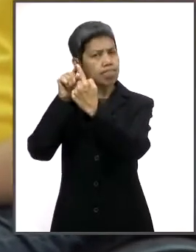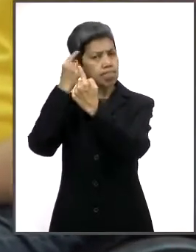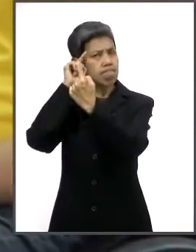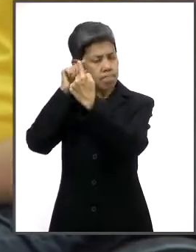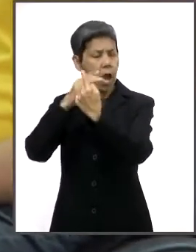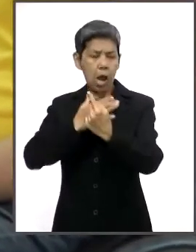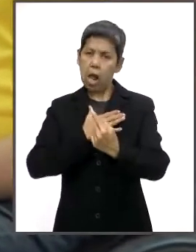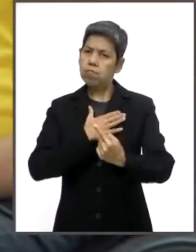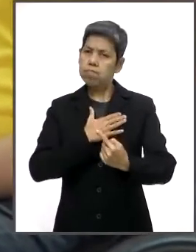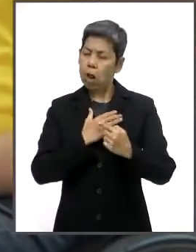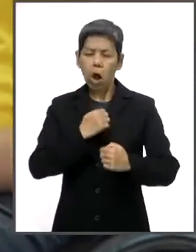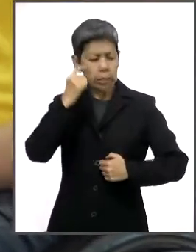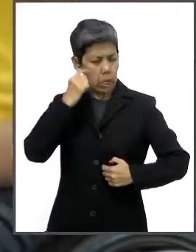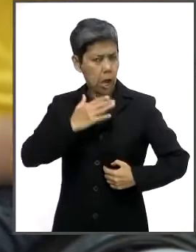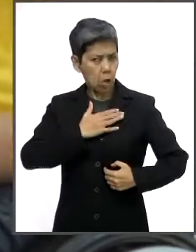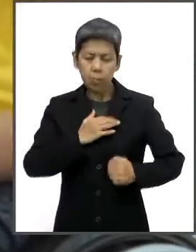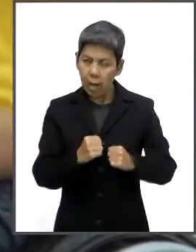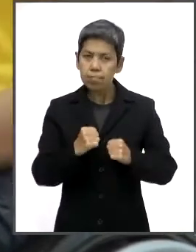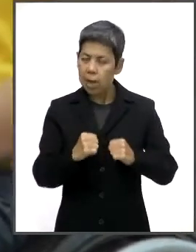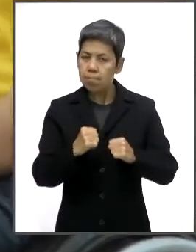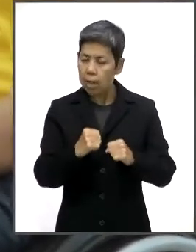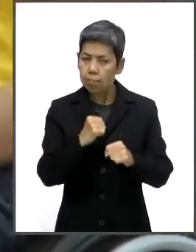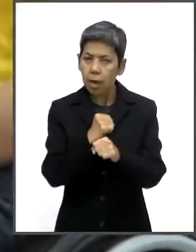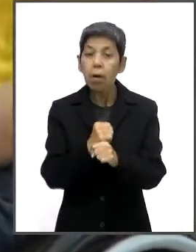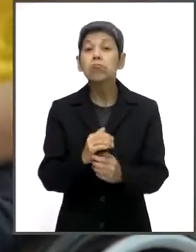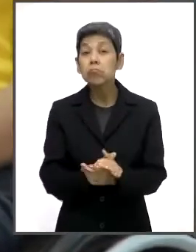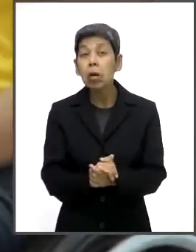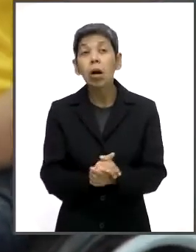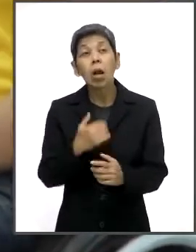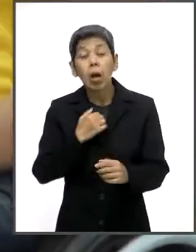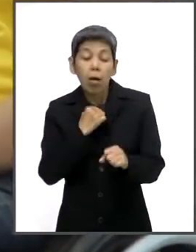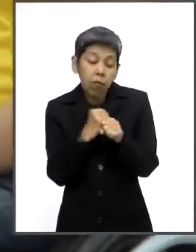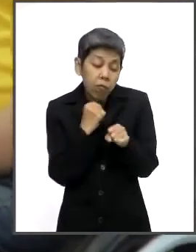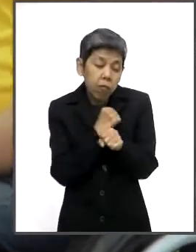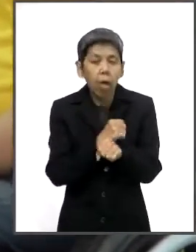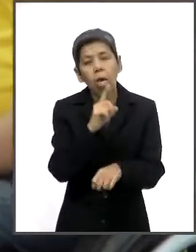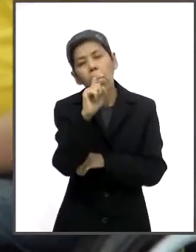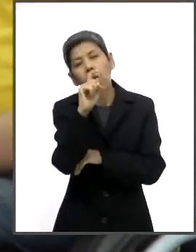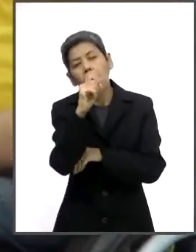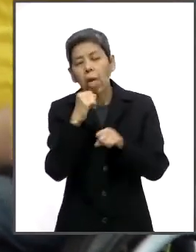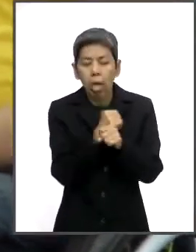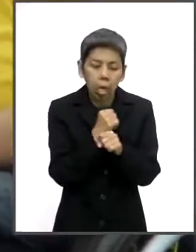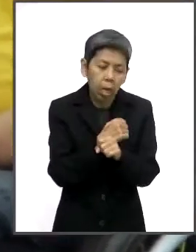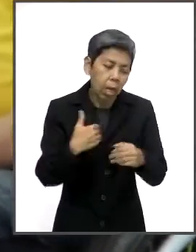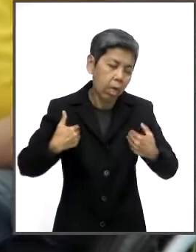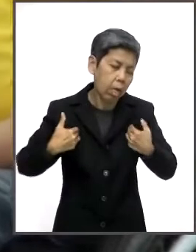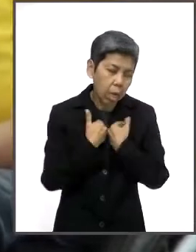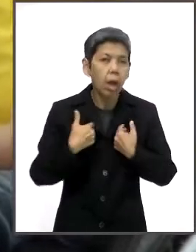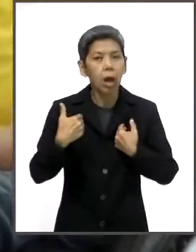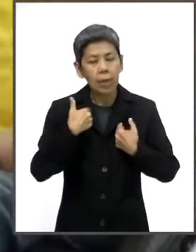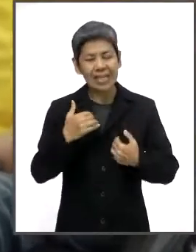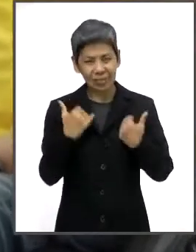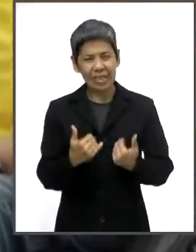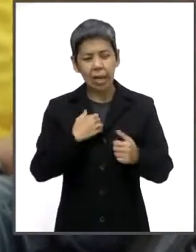รามีเป้าหมายเรามีสิ่งที่เราคิดว่าเราจะต้องทำให้ได้แต่สุดท้ายเวลาเราซ้อมเราซ้อมไม่ได้ดีค่ะเราจะรู้เลยนะ